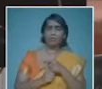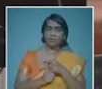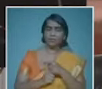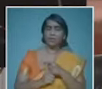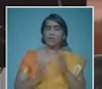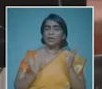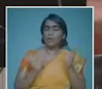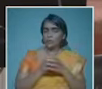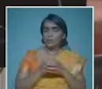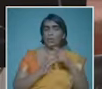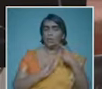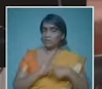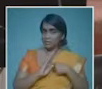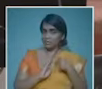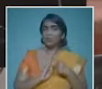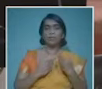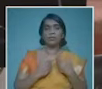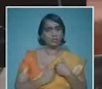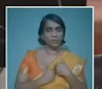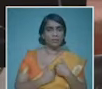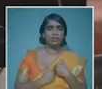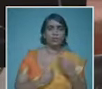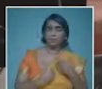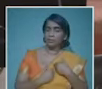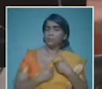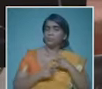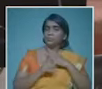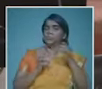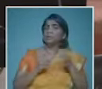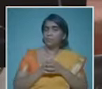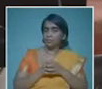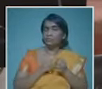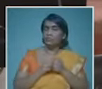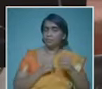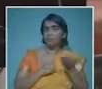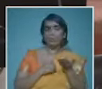நாட்டில் ஒன்றாக வாழ நாம் நீட்டும் நட்பு கரத்தை பற்றுவதற்கு இன்னும் நீங்கள்